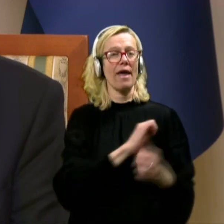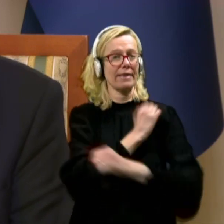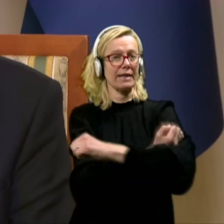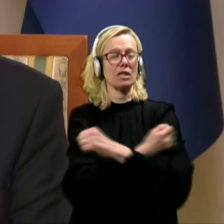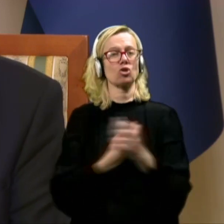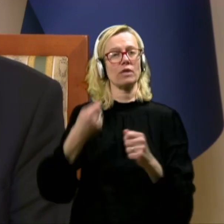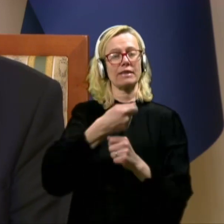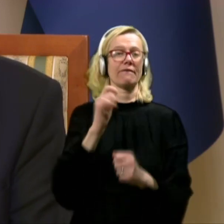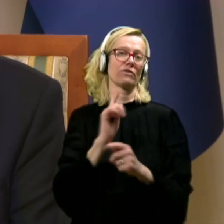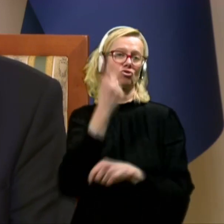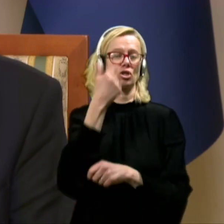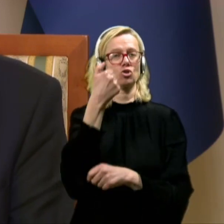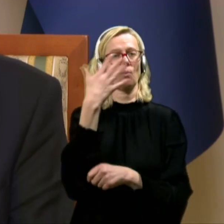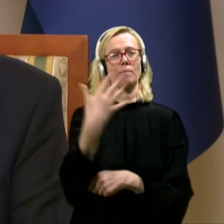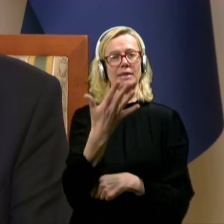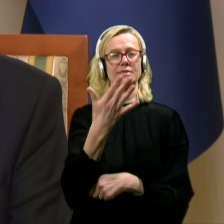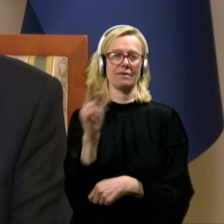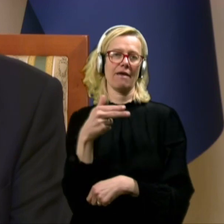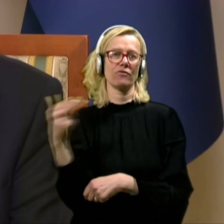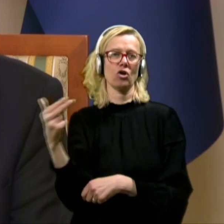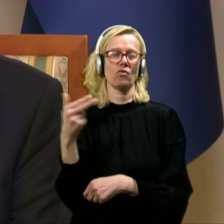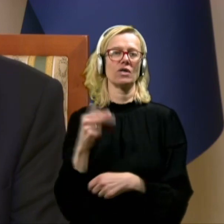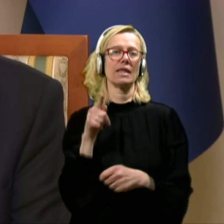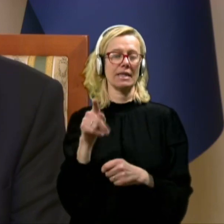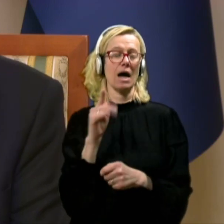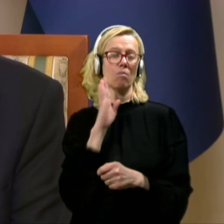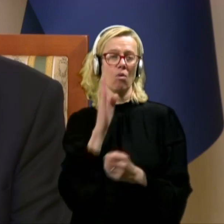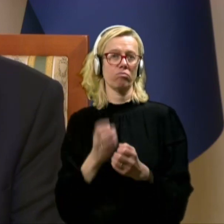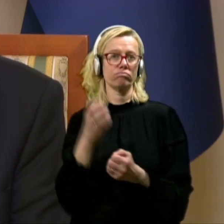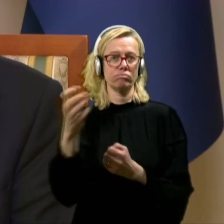v višini 150 evrov. Ta bo šel